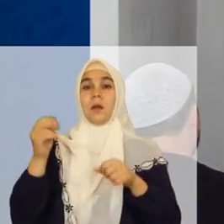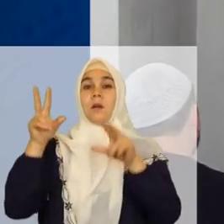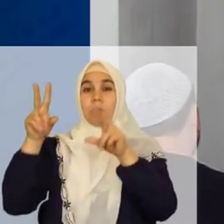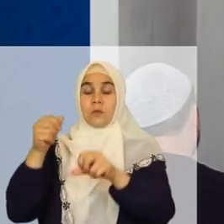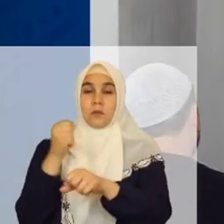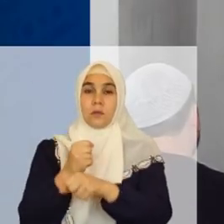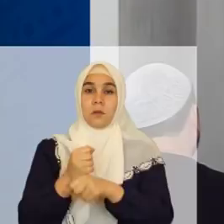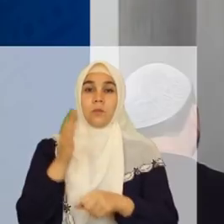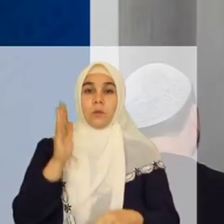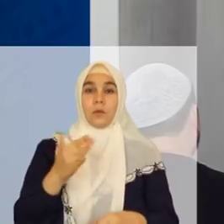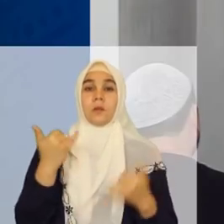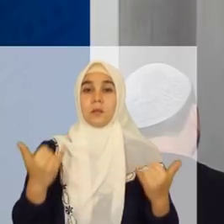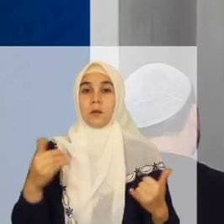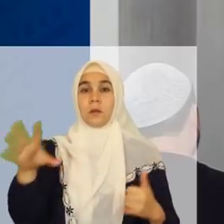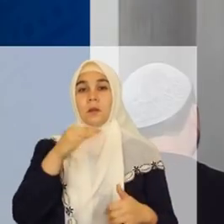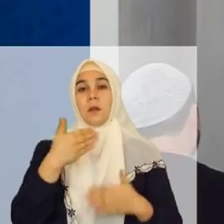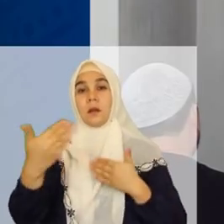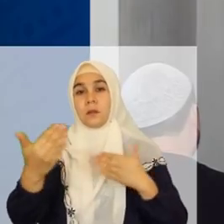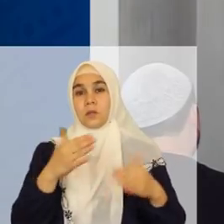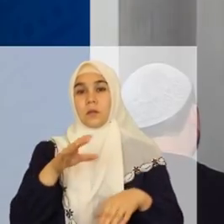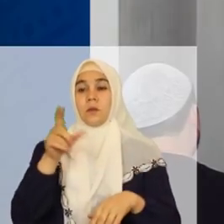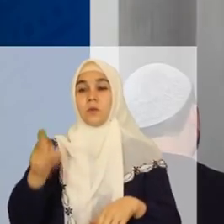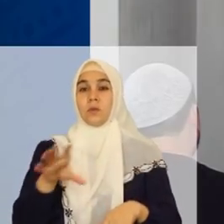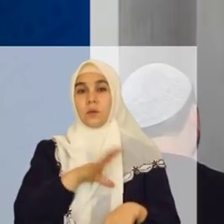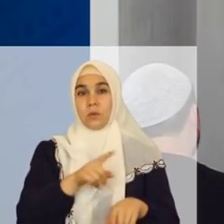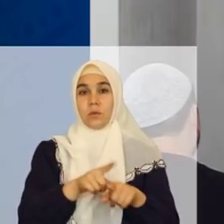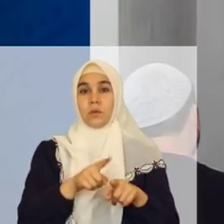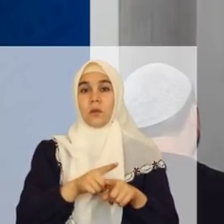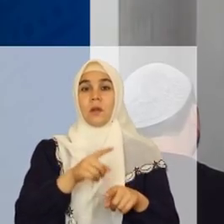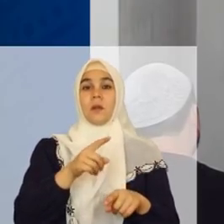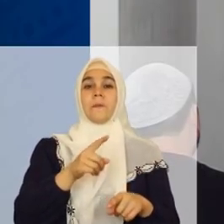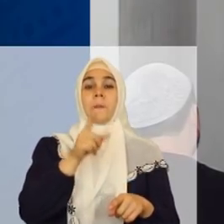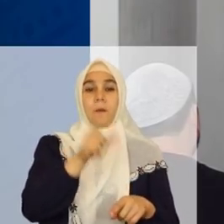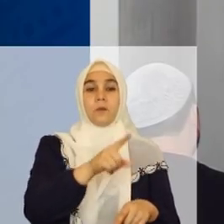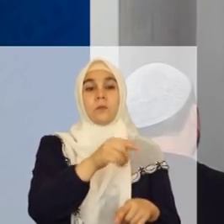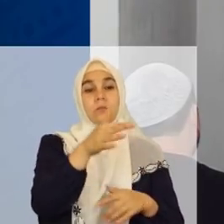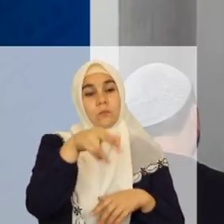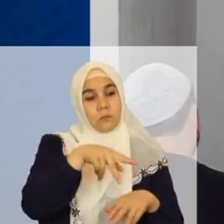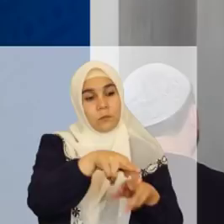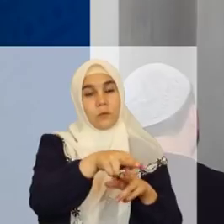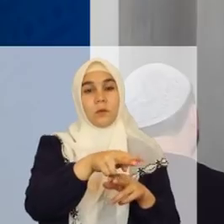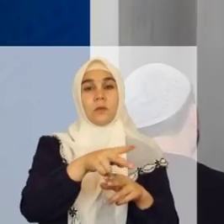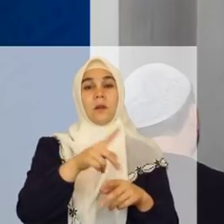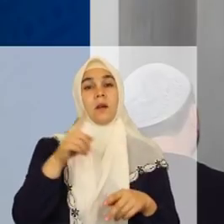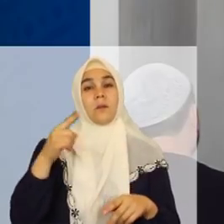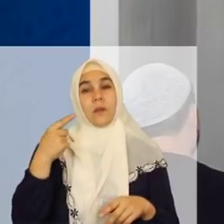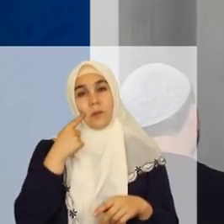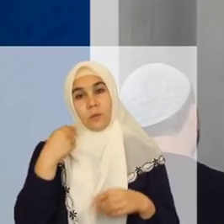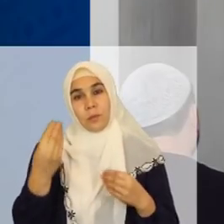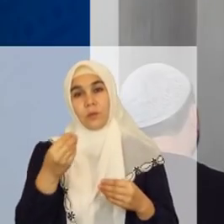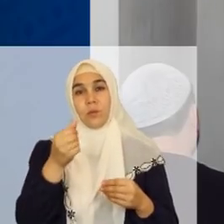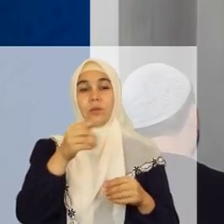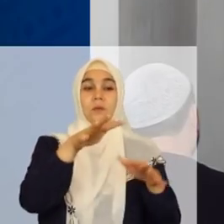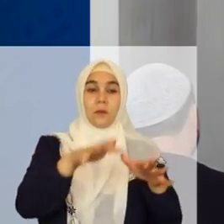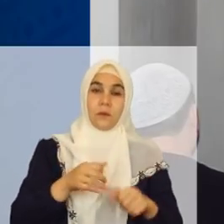shu. Endi odamlar bilan bo'lgan muomalada bo'lsa, uni egasiga qaytaradi. Birovni pulini